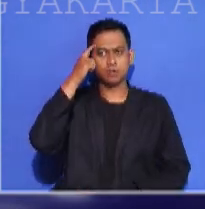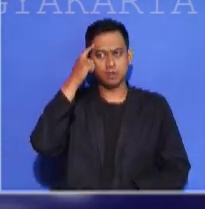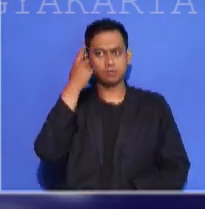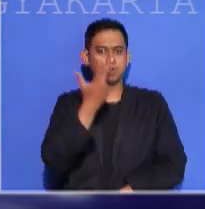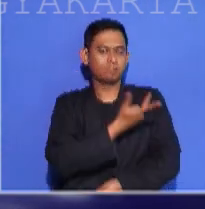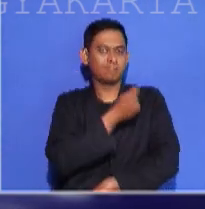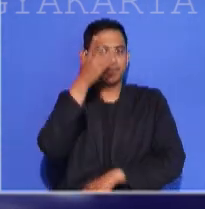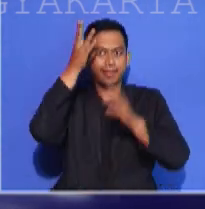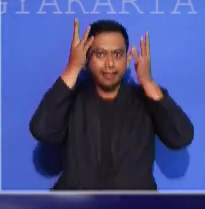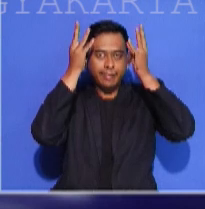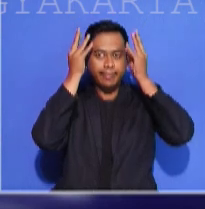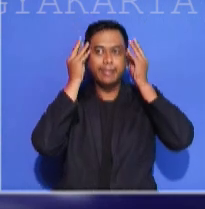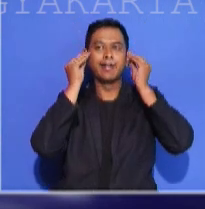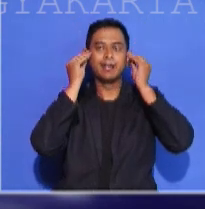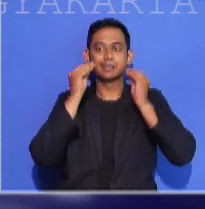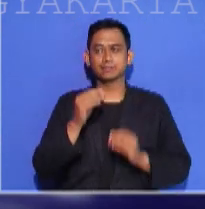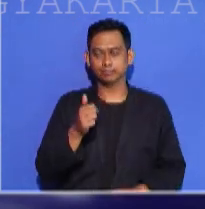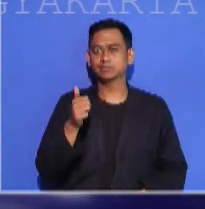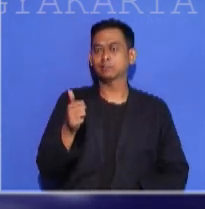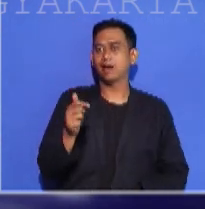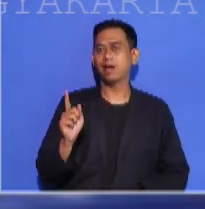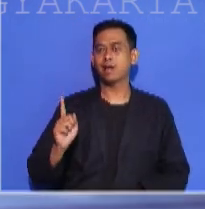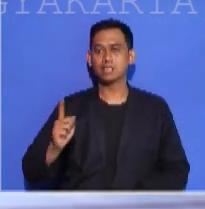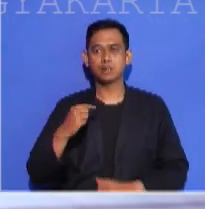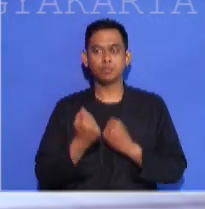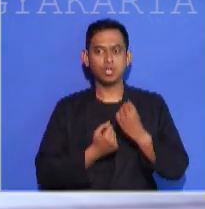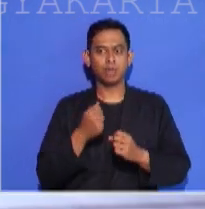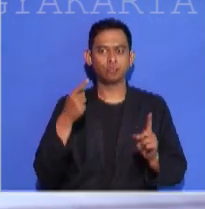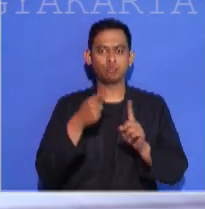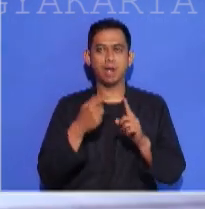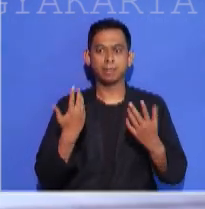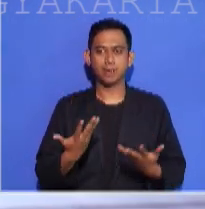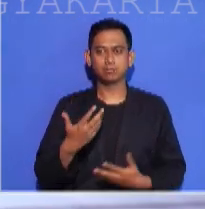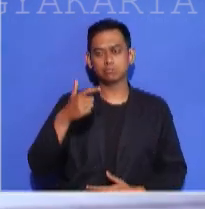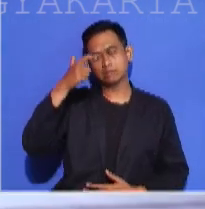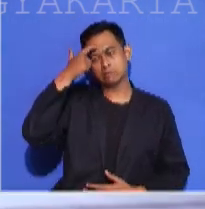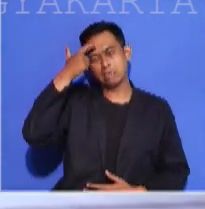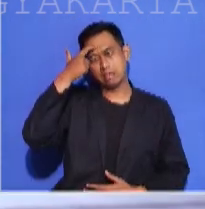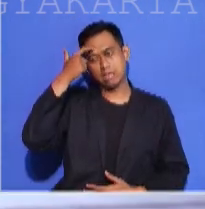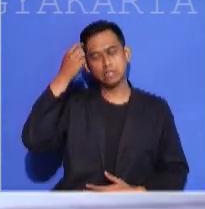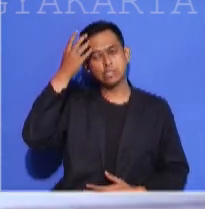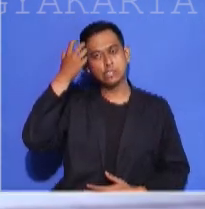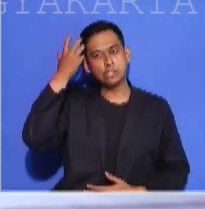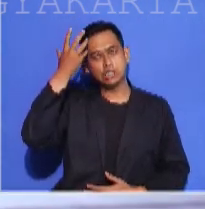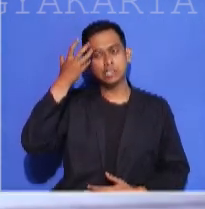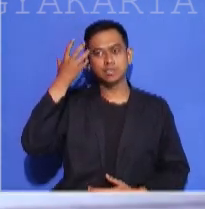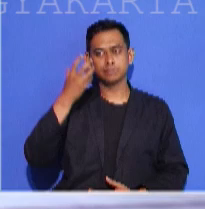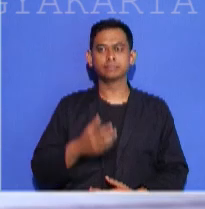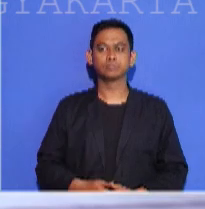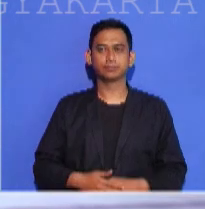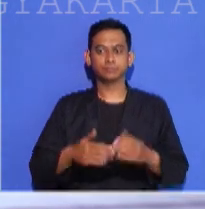meningitis seperti Arab Saudi dan hal itu dilakukan pemirsa untuk menghindari penyakit meningitis selama beribadah di tanah suci Mekah